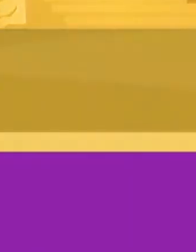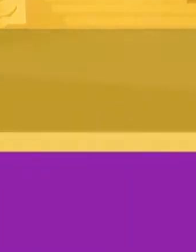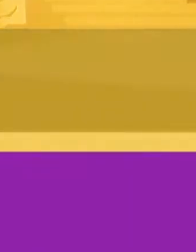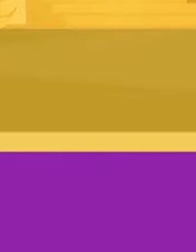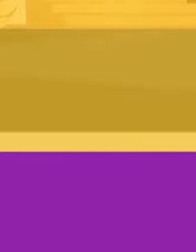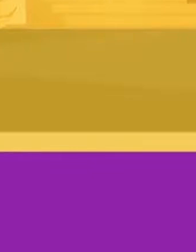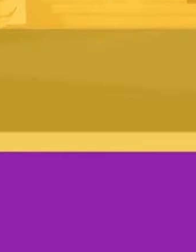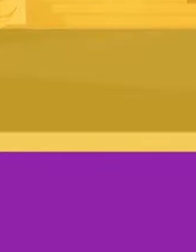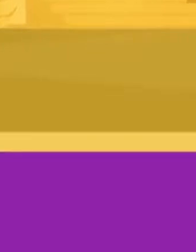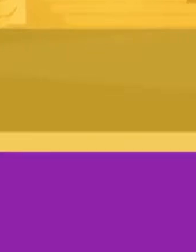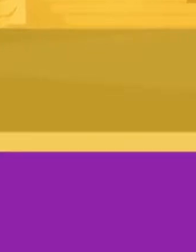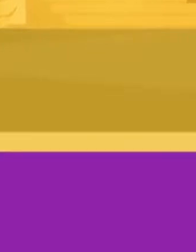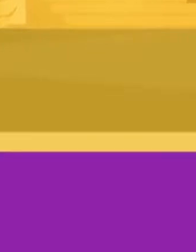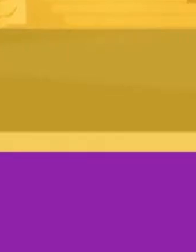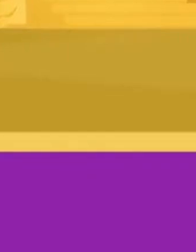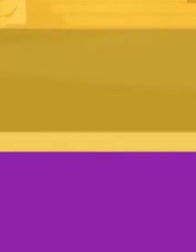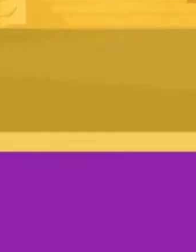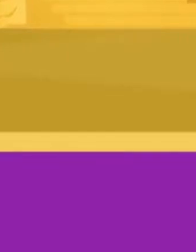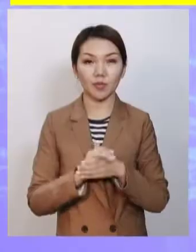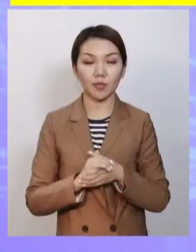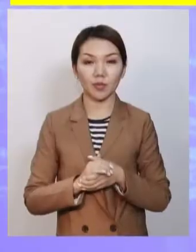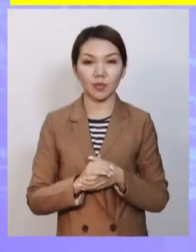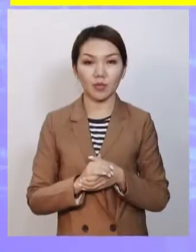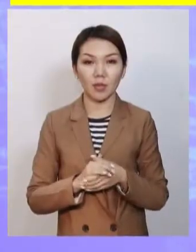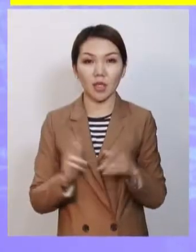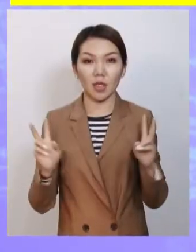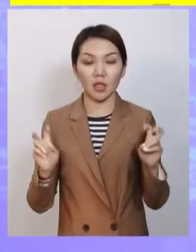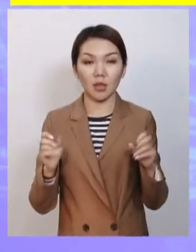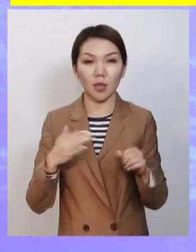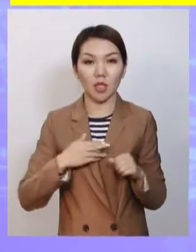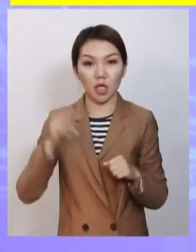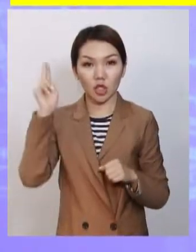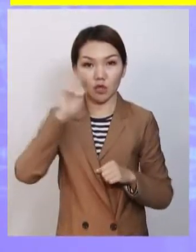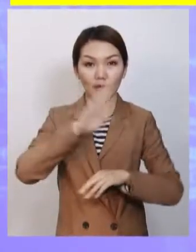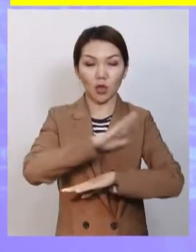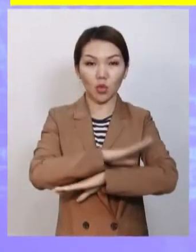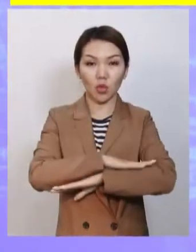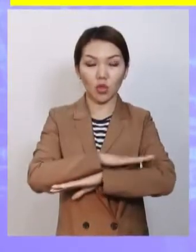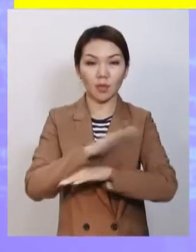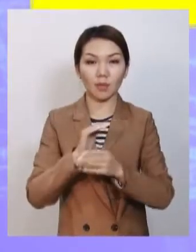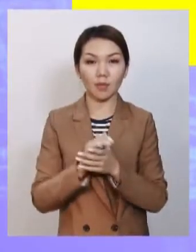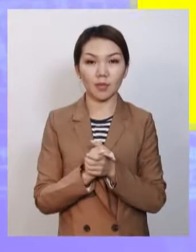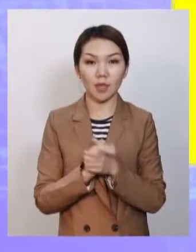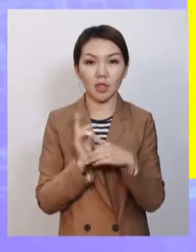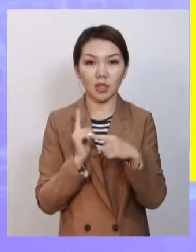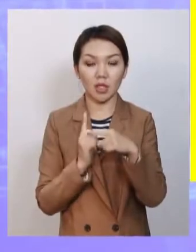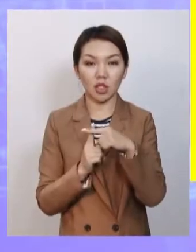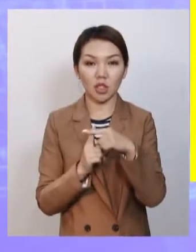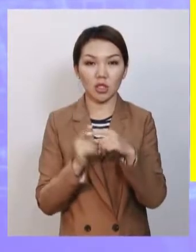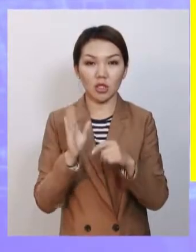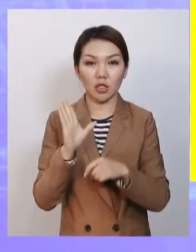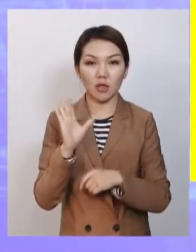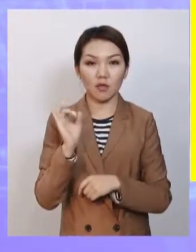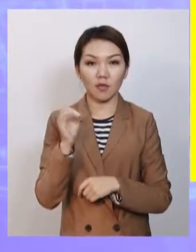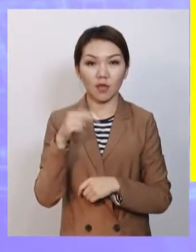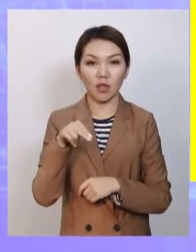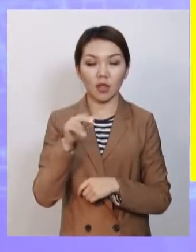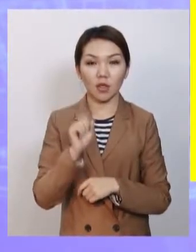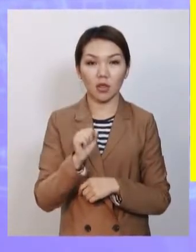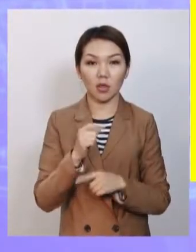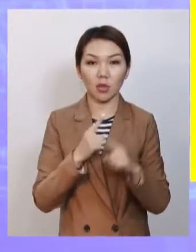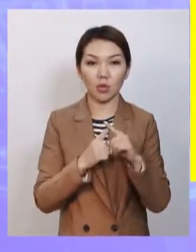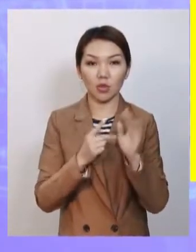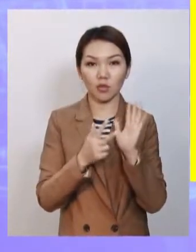дерево ран тема нашего урока сложения вида +